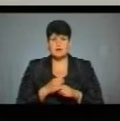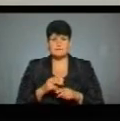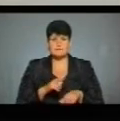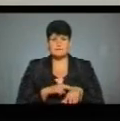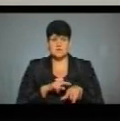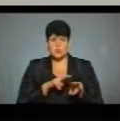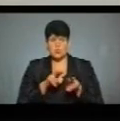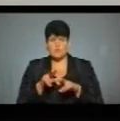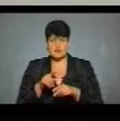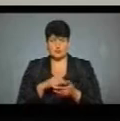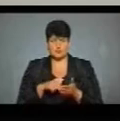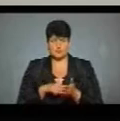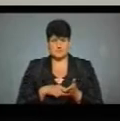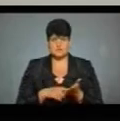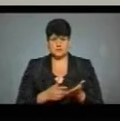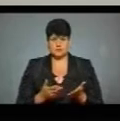по місту. І